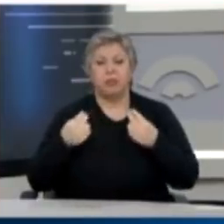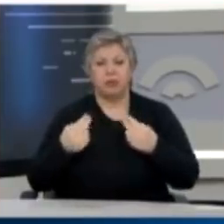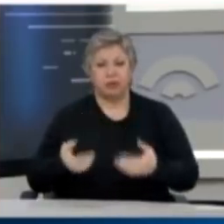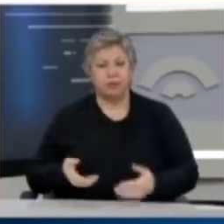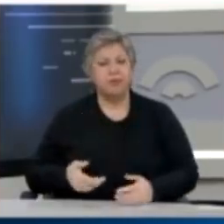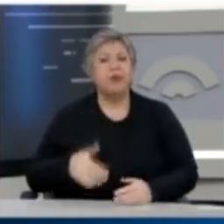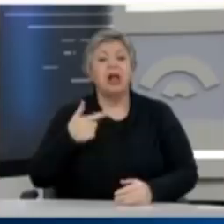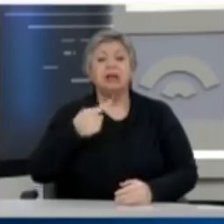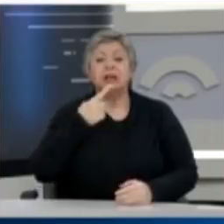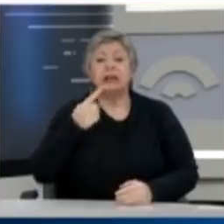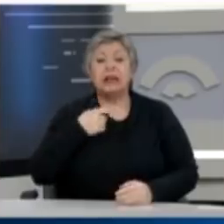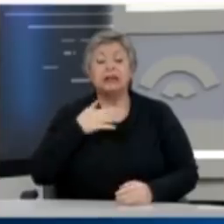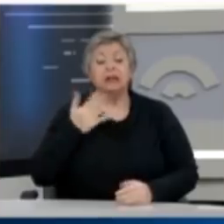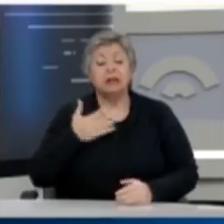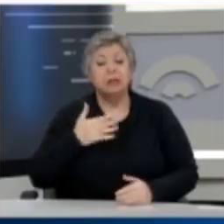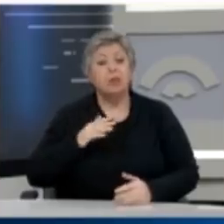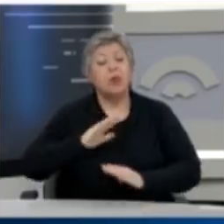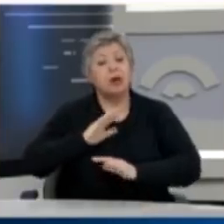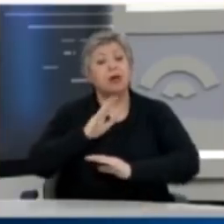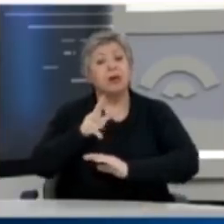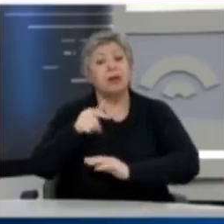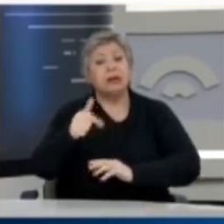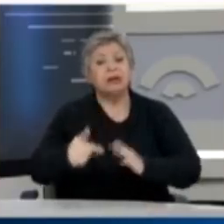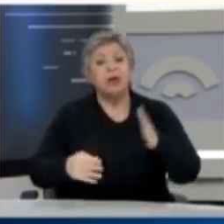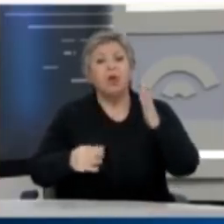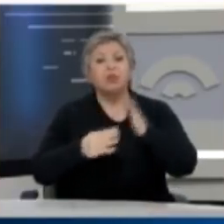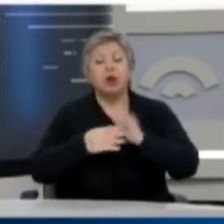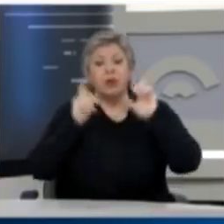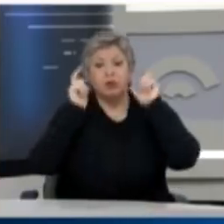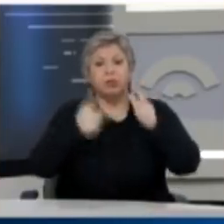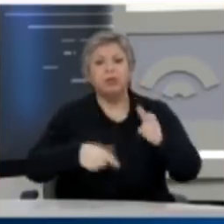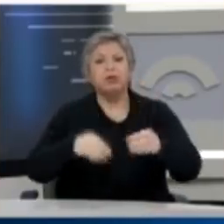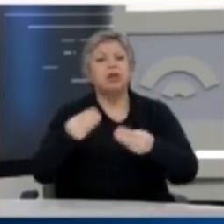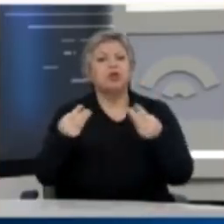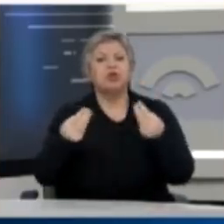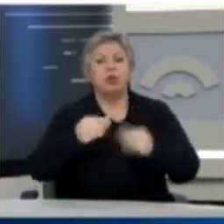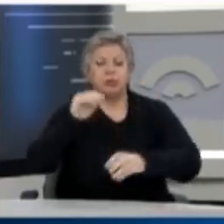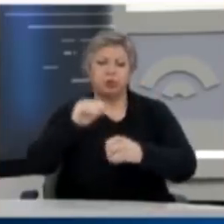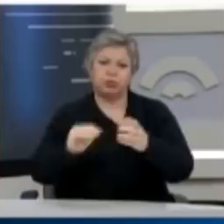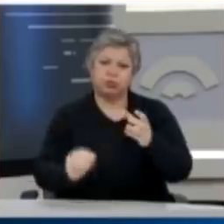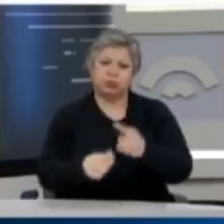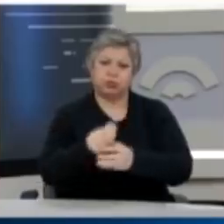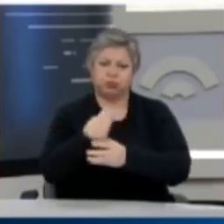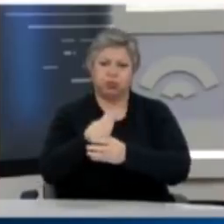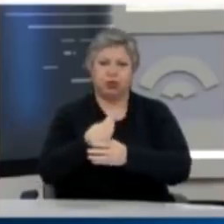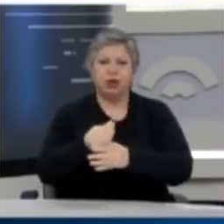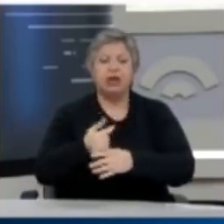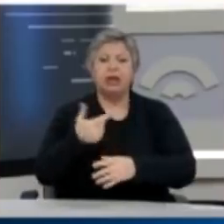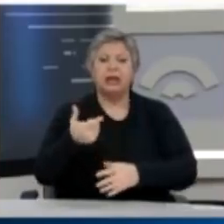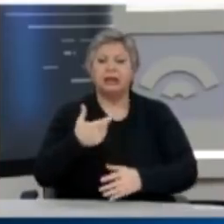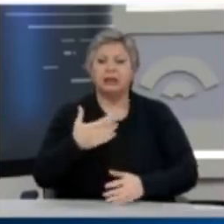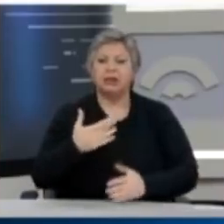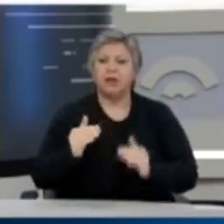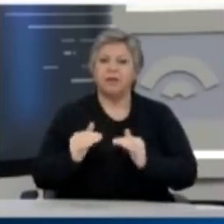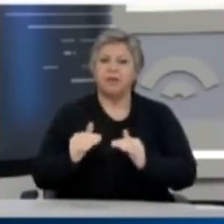εκλογή του Προέδρου της Δημοκρατίας ή ακόμα και η πίεση που μπορεί να ασκήσει ο λαϊκός παράγοντας